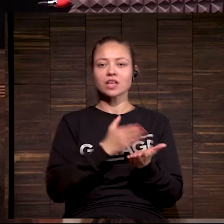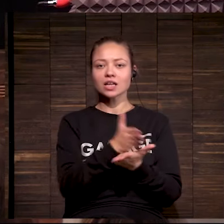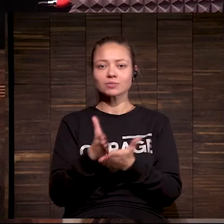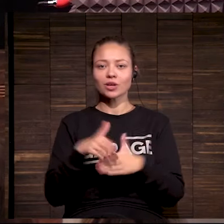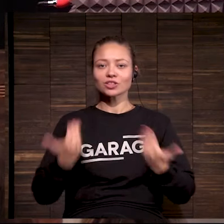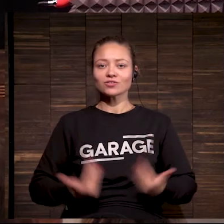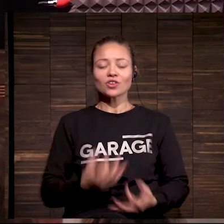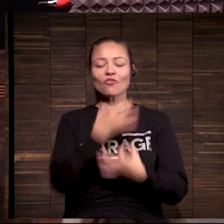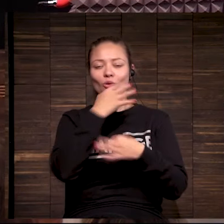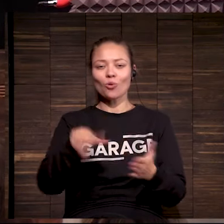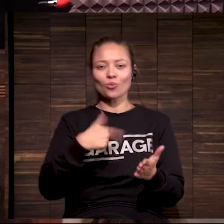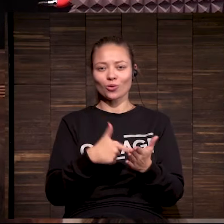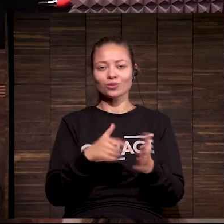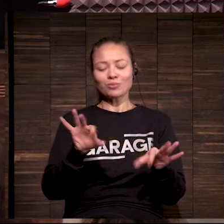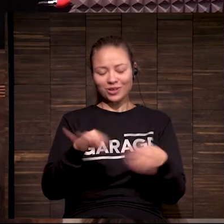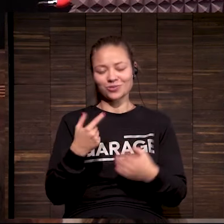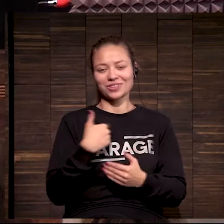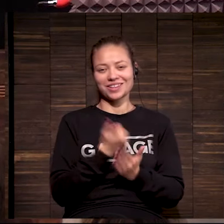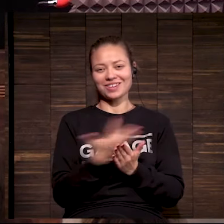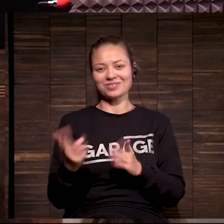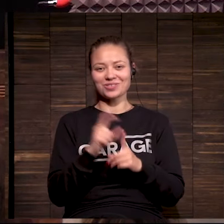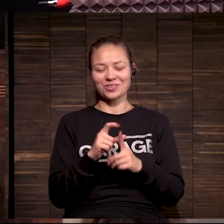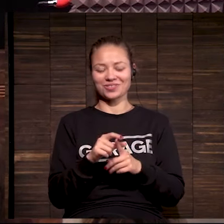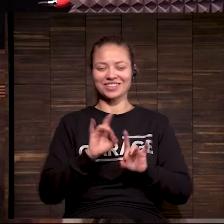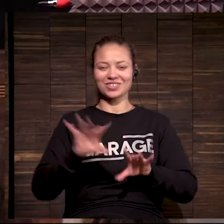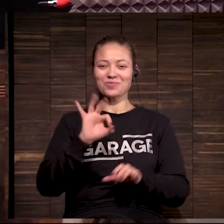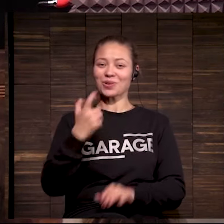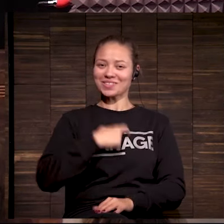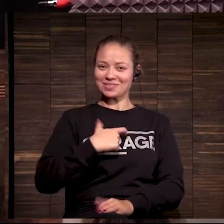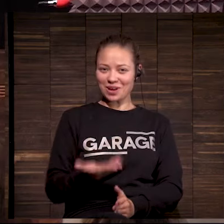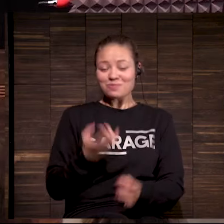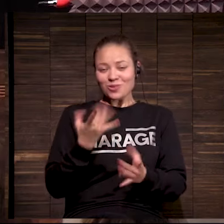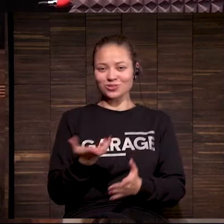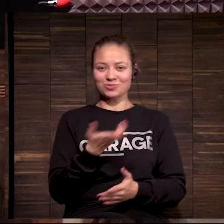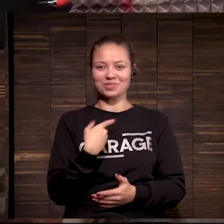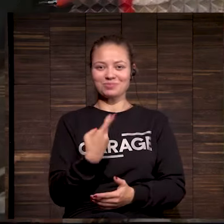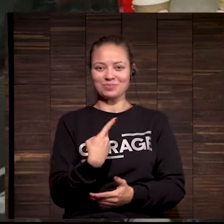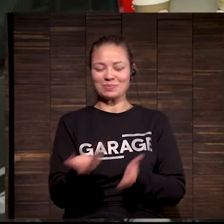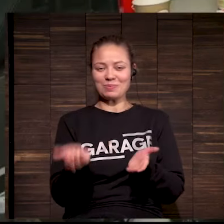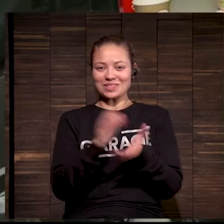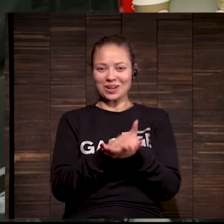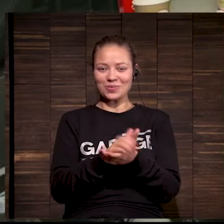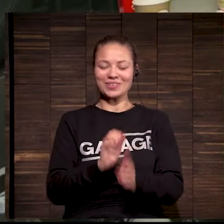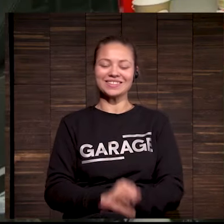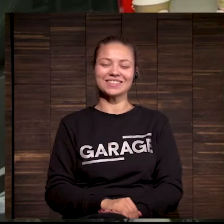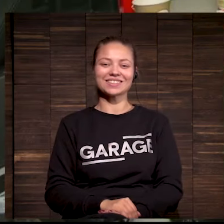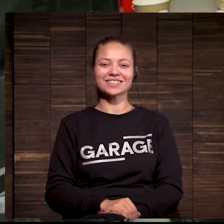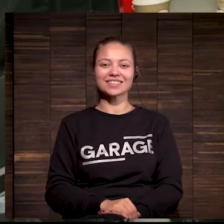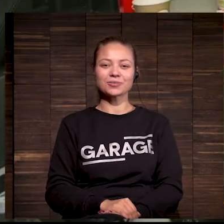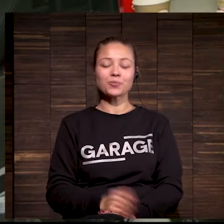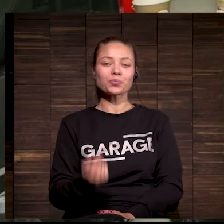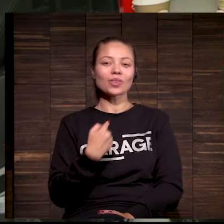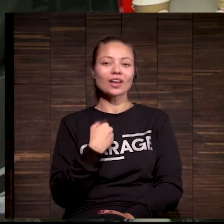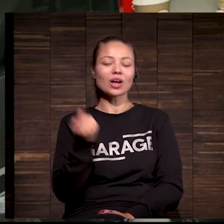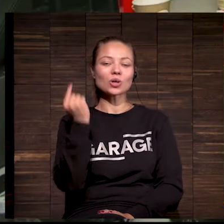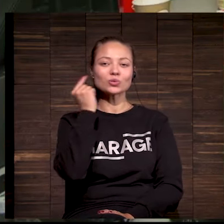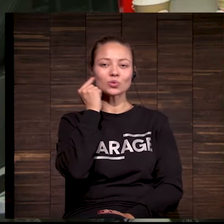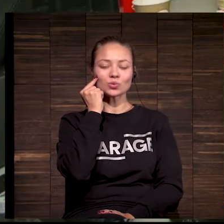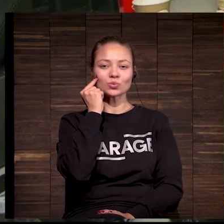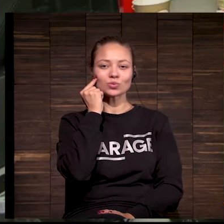любом городе позволь тебя пару слов скажу про себя сначала просто мы познакомились я думаю